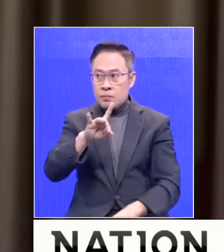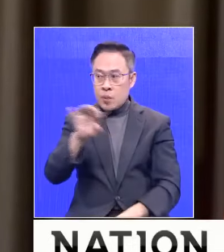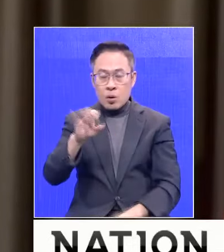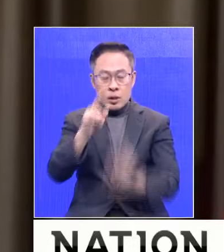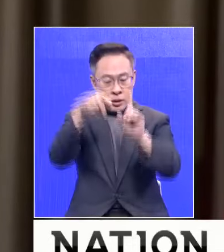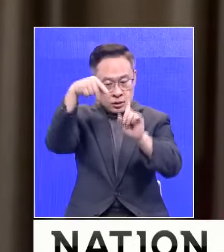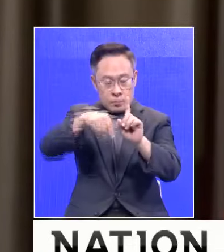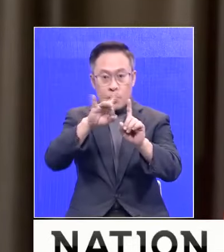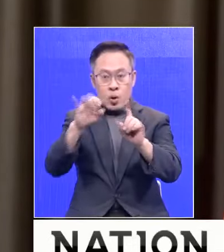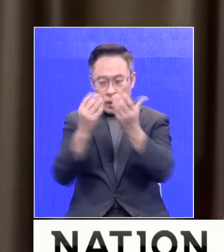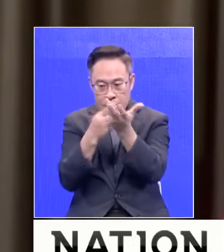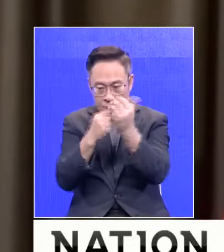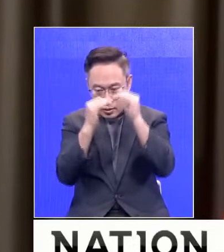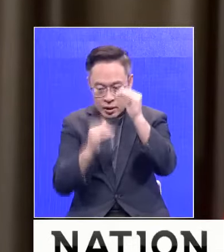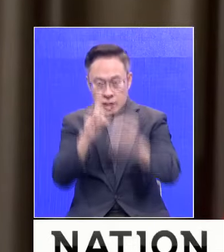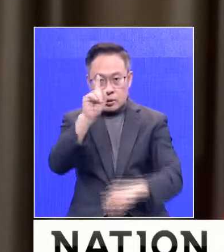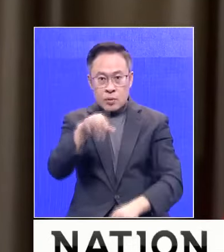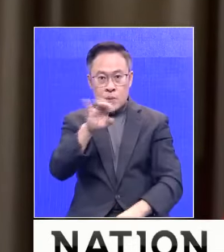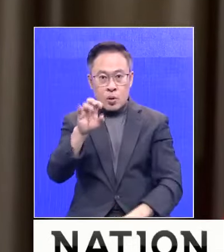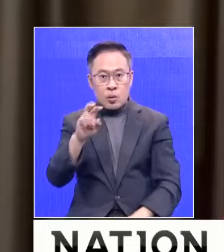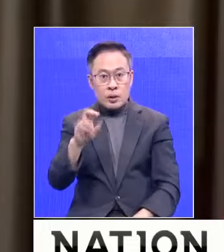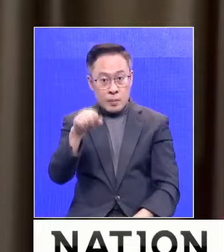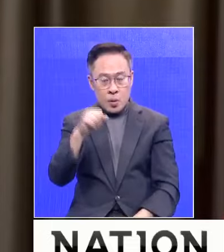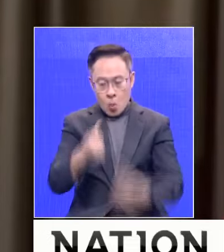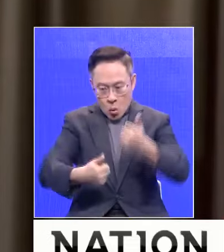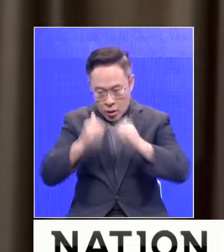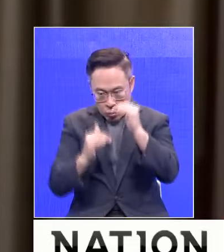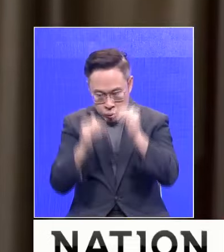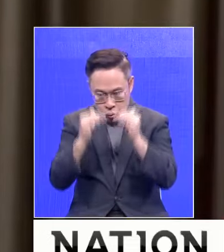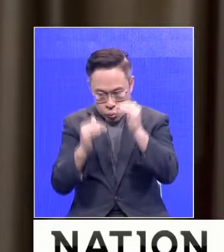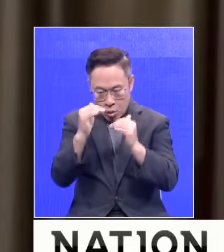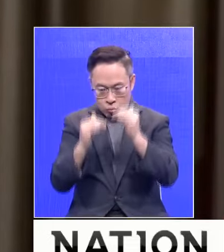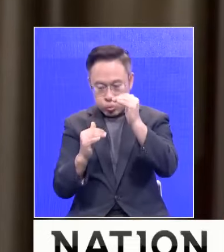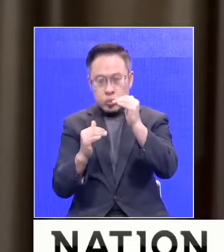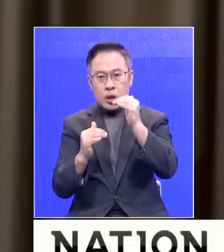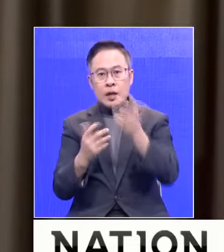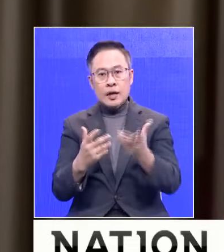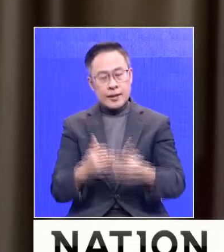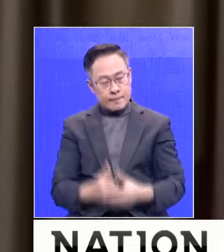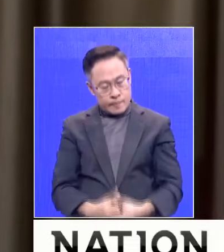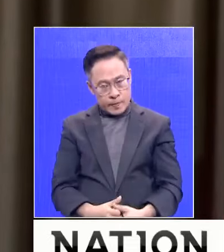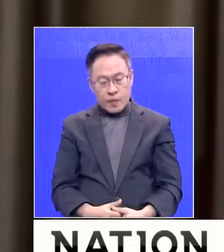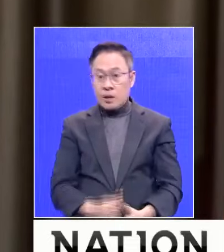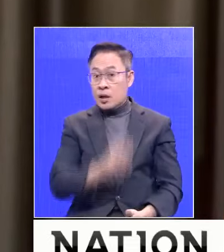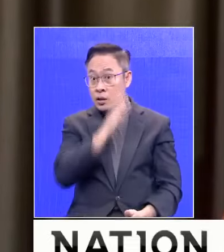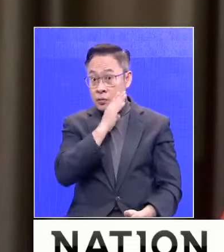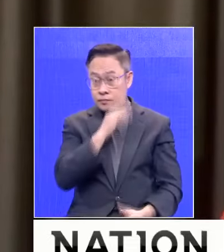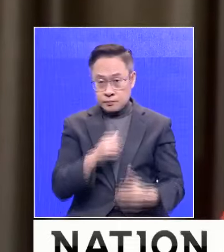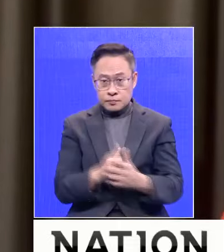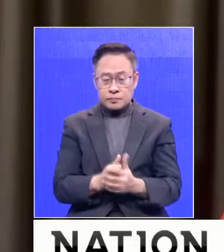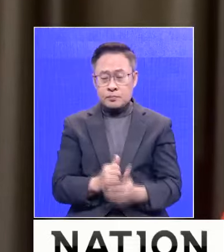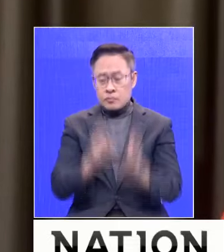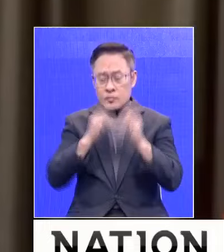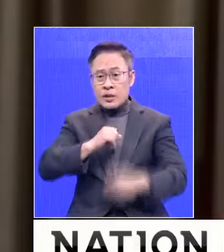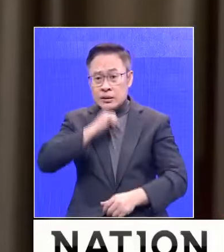ครับแต่ละฝั่งเนี่ยหืดขึ้นคอ ใช ่แล้ว 1,800 เนี่ยนะถ้าสมมติว่ามีฝั่งไหนเกิดขี้เกียจออกจากบ้